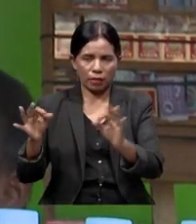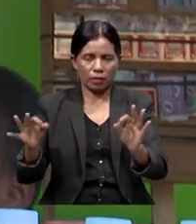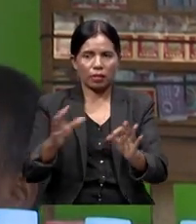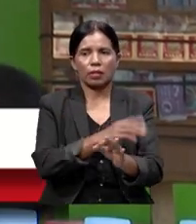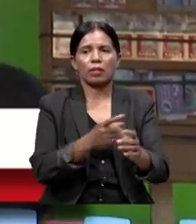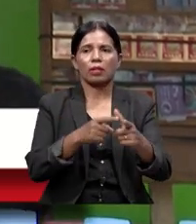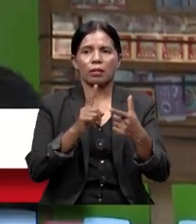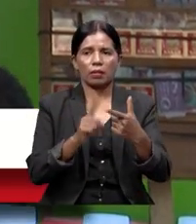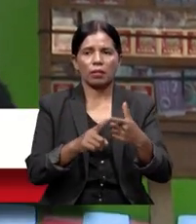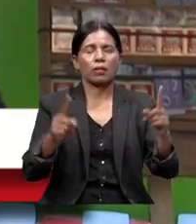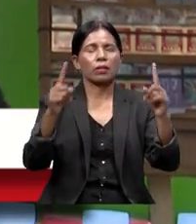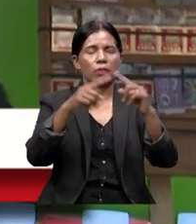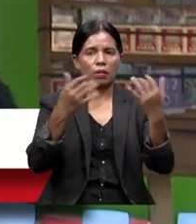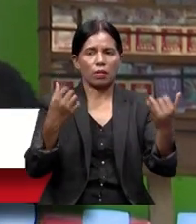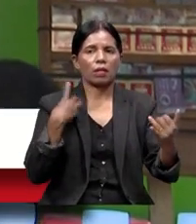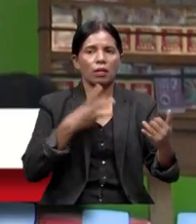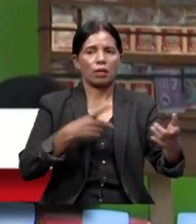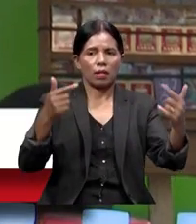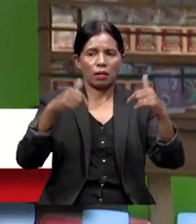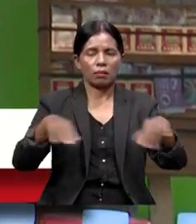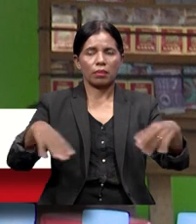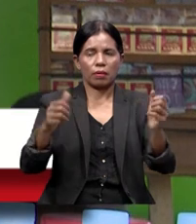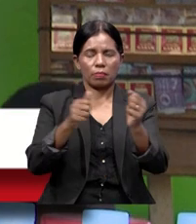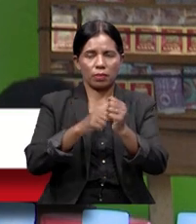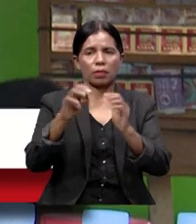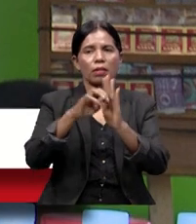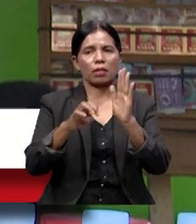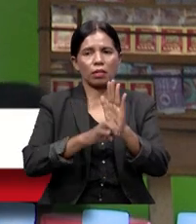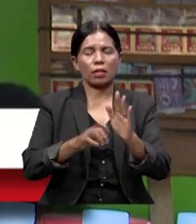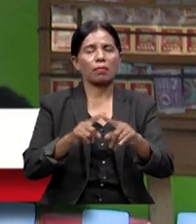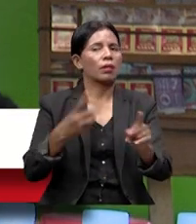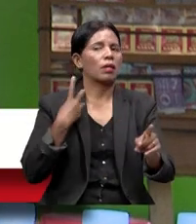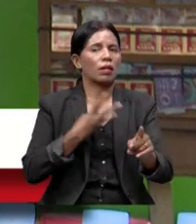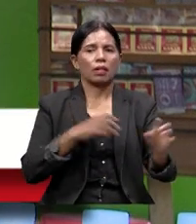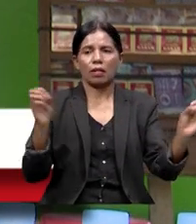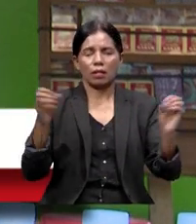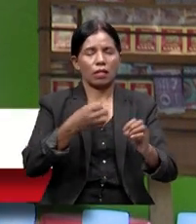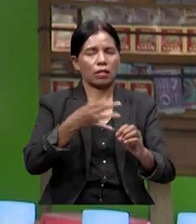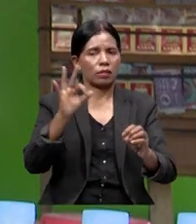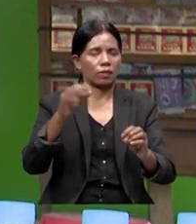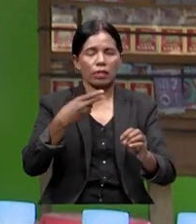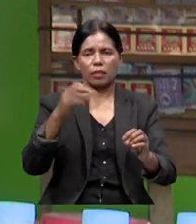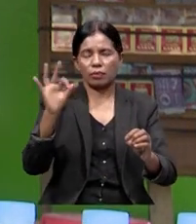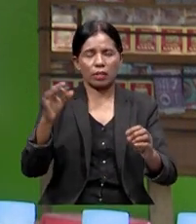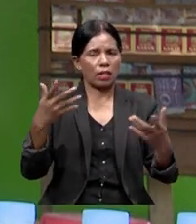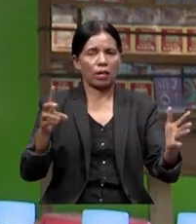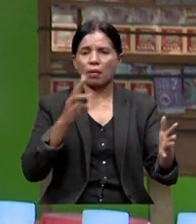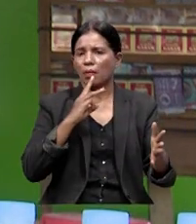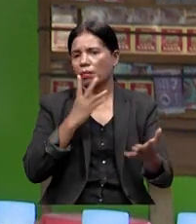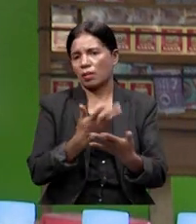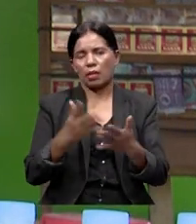tiona. To ohin loron ami mai, ne ami coper ho istadu, mai be ami mai. Lai Harish Fatim suficient ba ami, biemos la